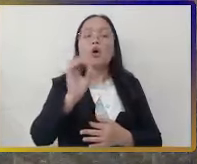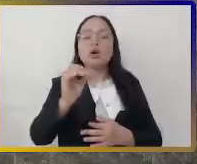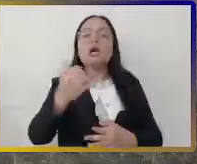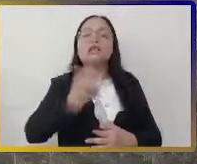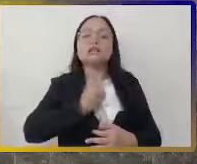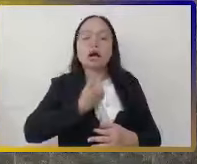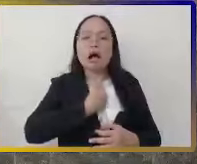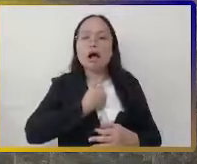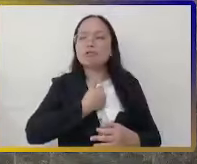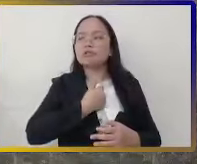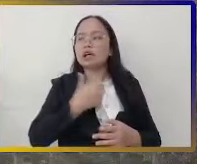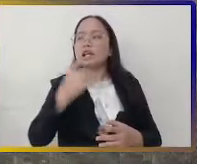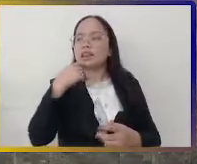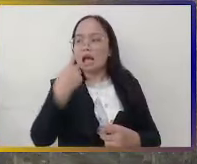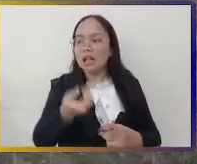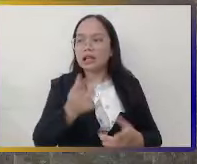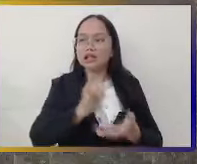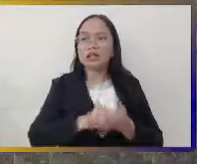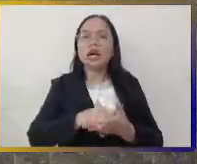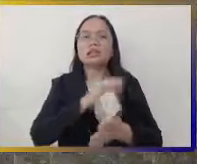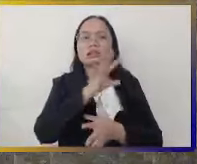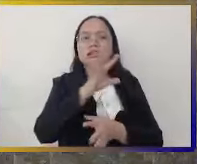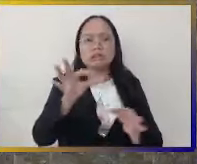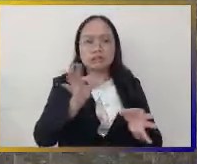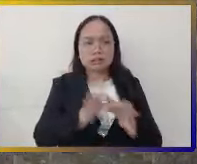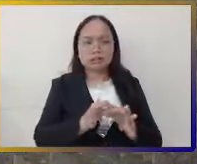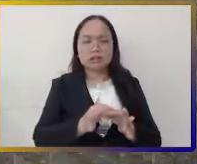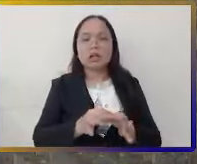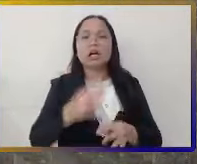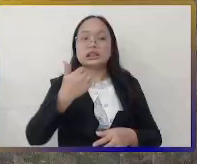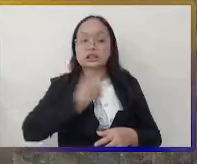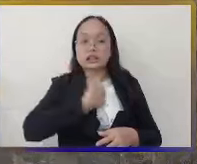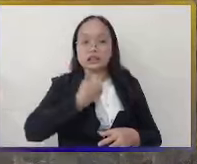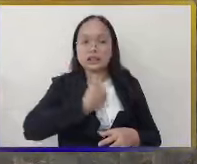Come on, talk to me if you can. Insecurity is self-what?